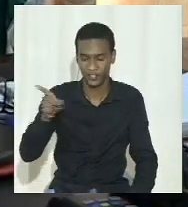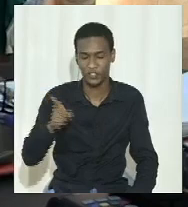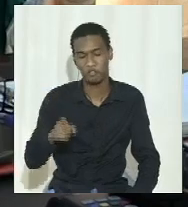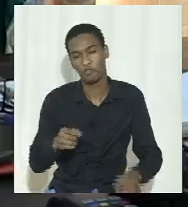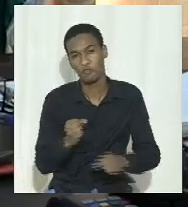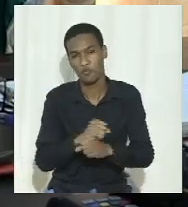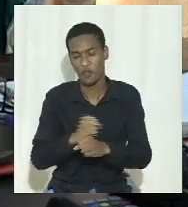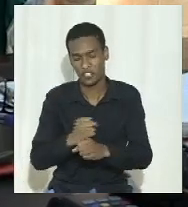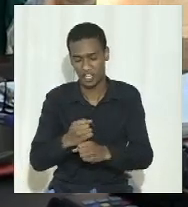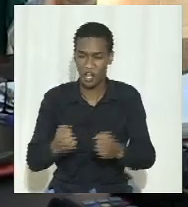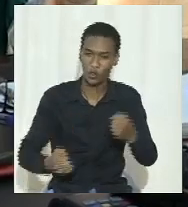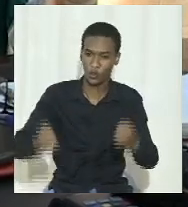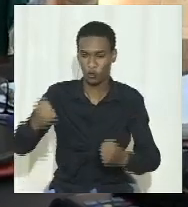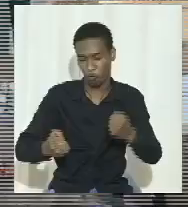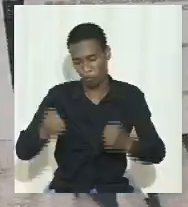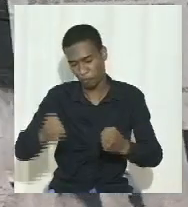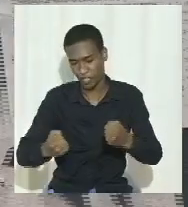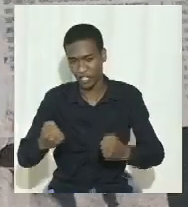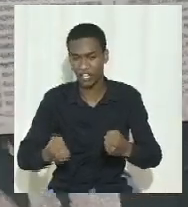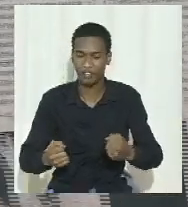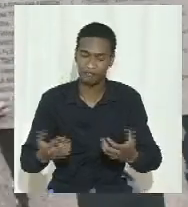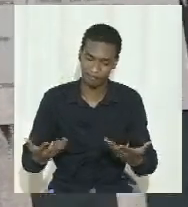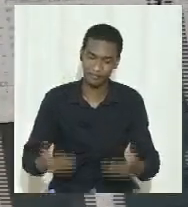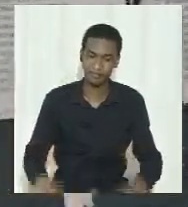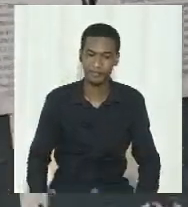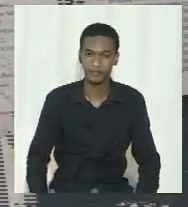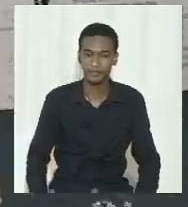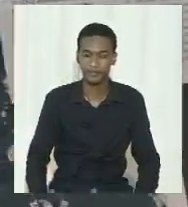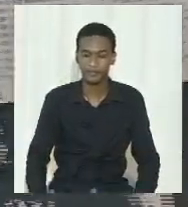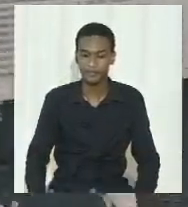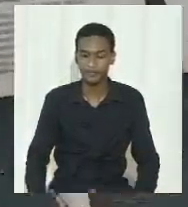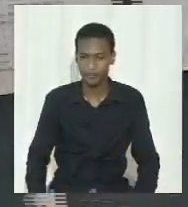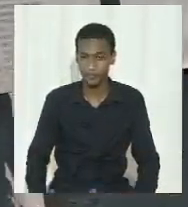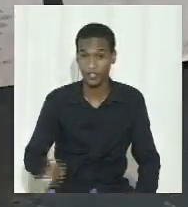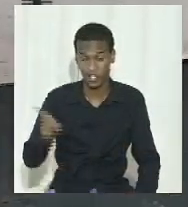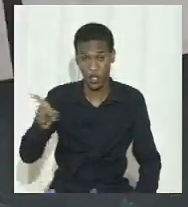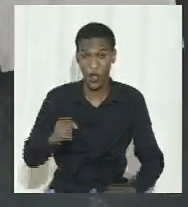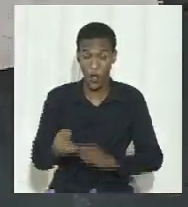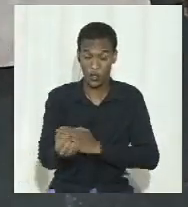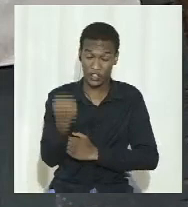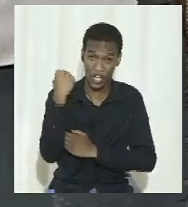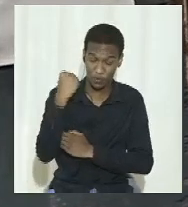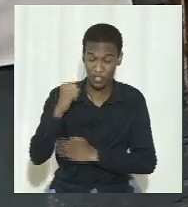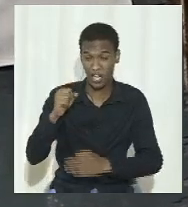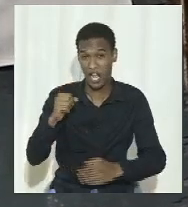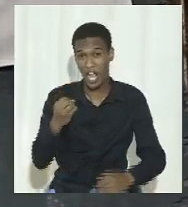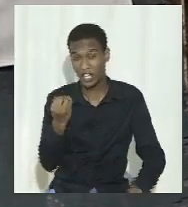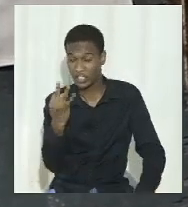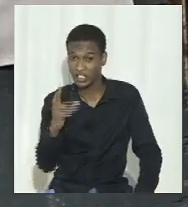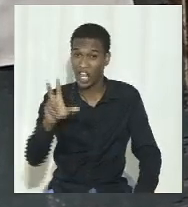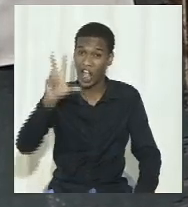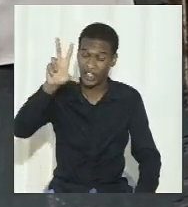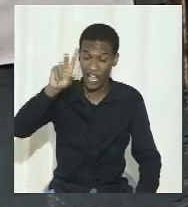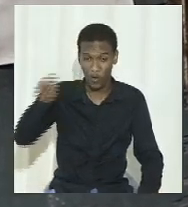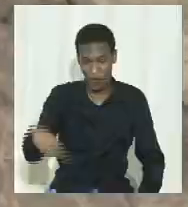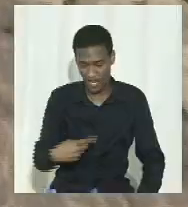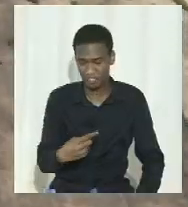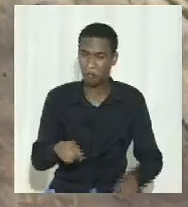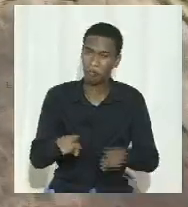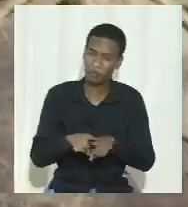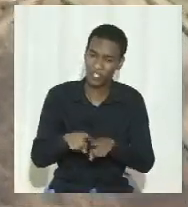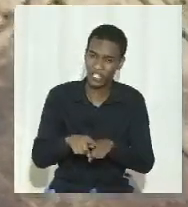tômôbila vaventy zany ilaina amin'izany. Tamin'ity taona ity, tanora miisa telo aliny no liana amin'ny